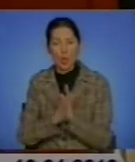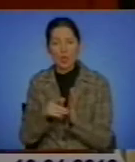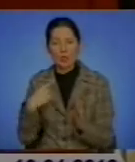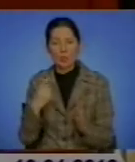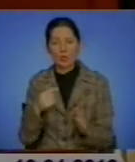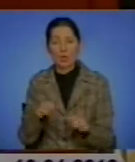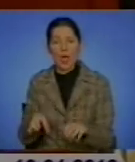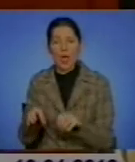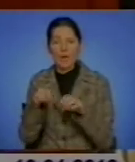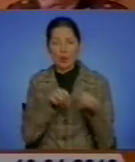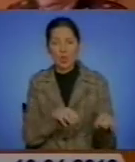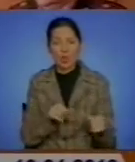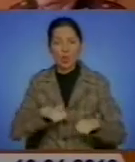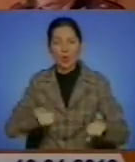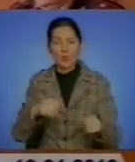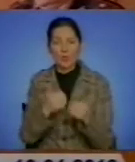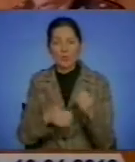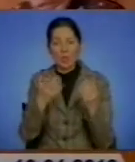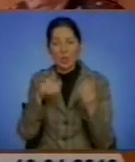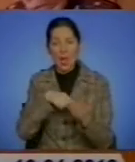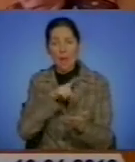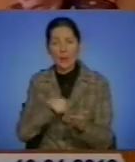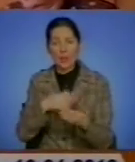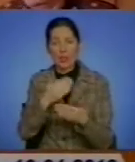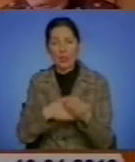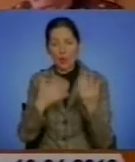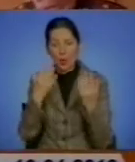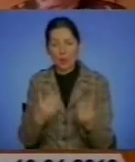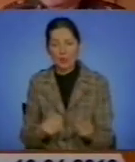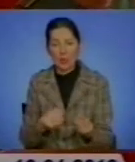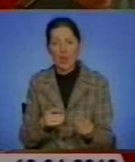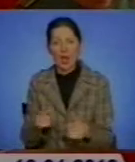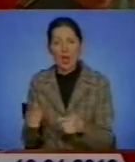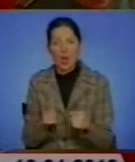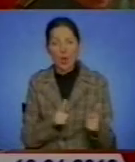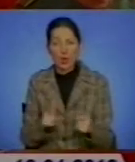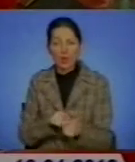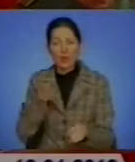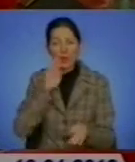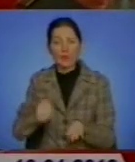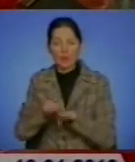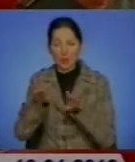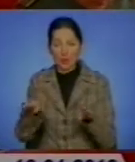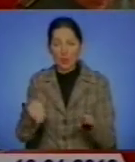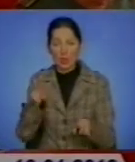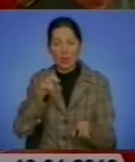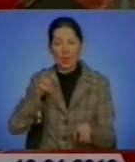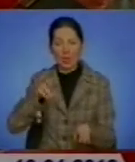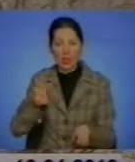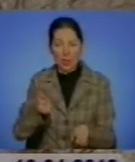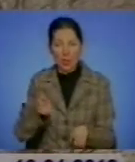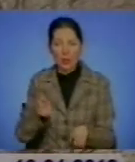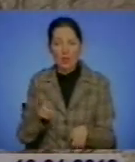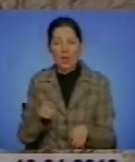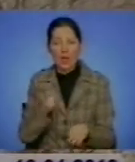комісії. Серед питань порядку денного обговорили стан готовності гідроспоруд та водопропускних дамб області і безпосередньо Бережанського